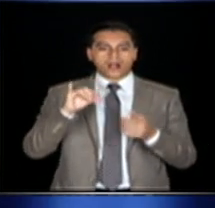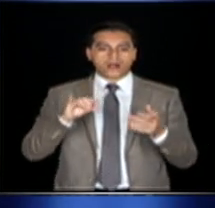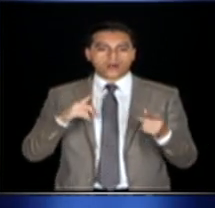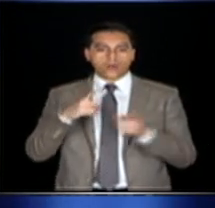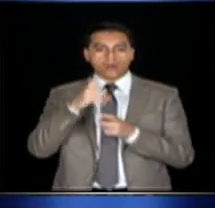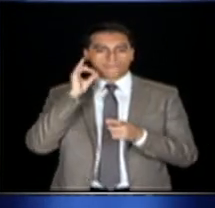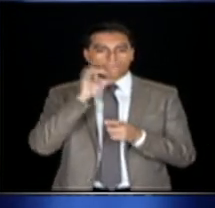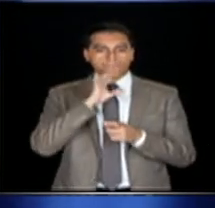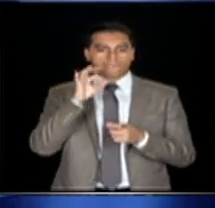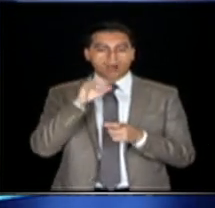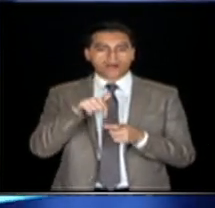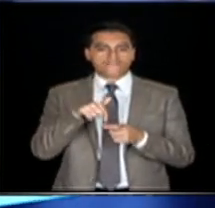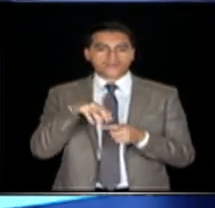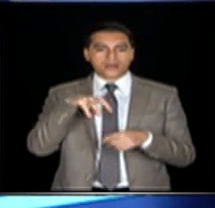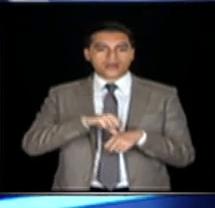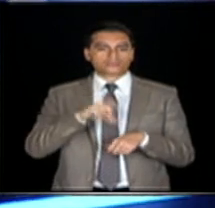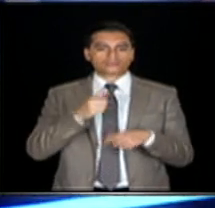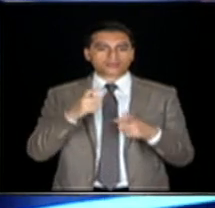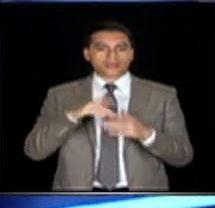القارة؟